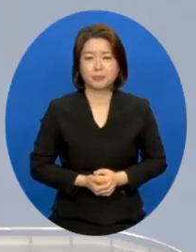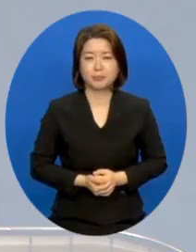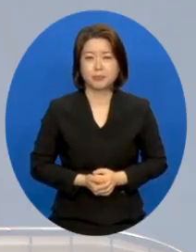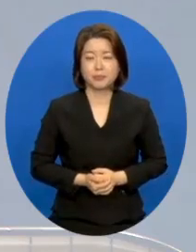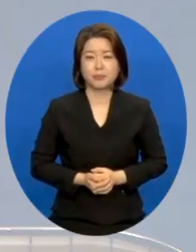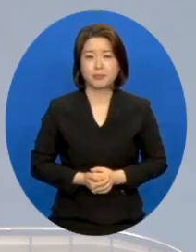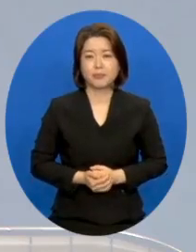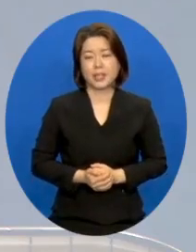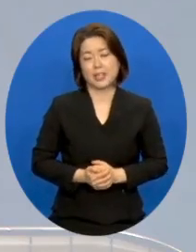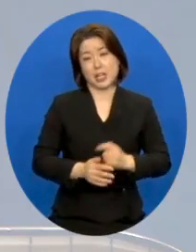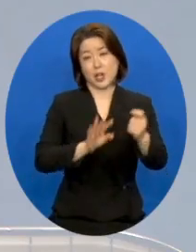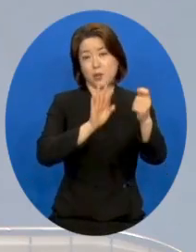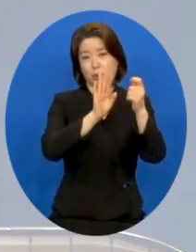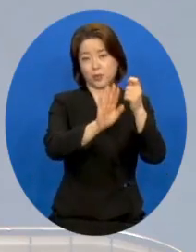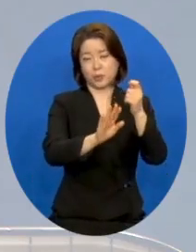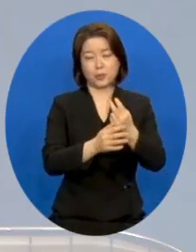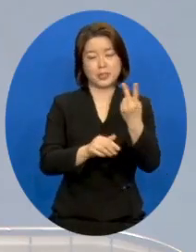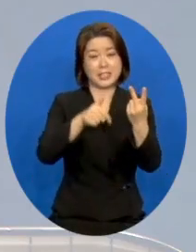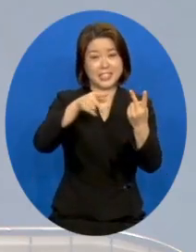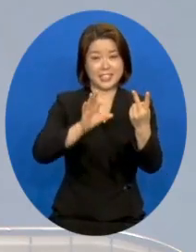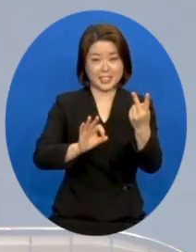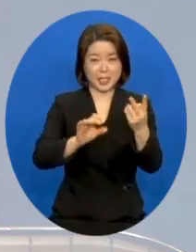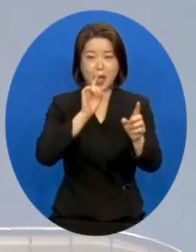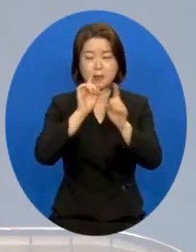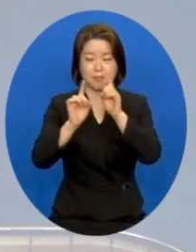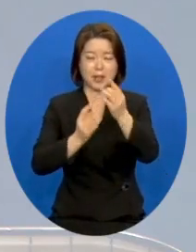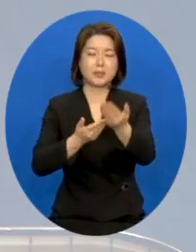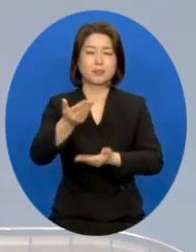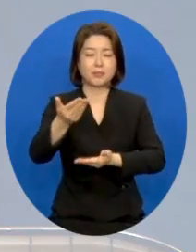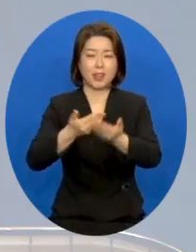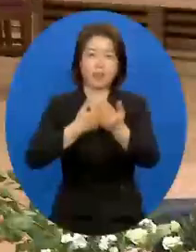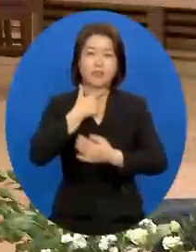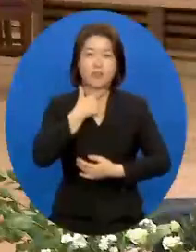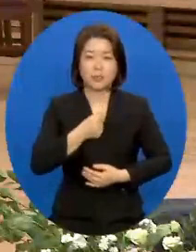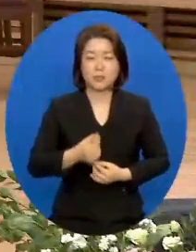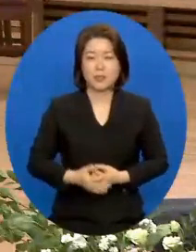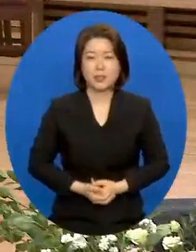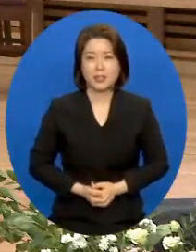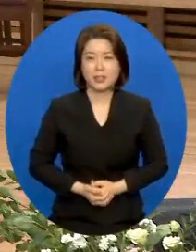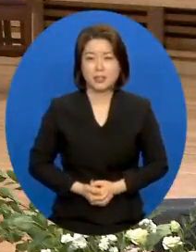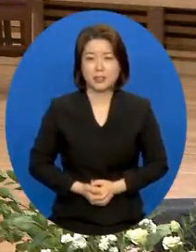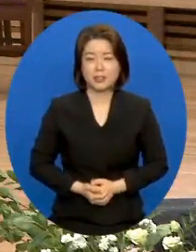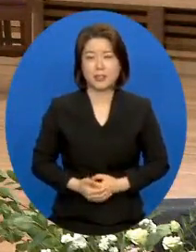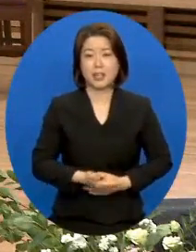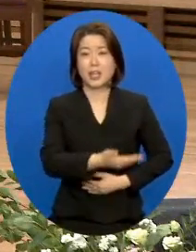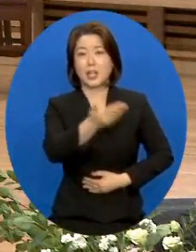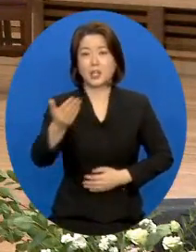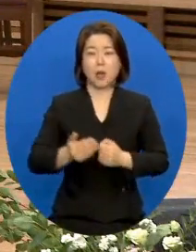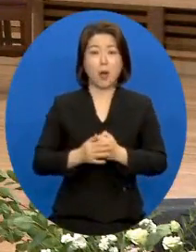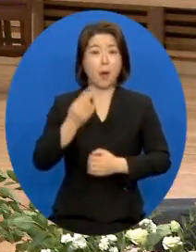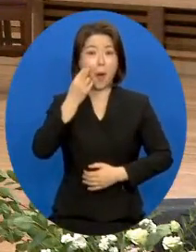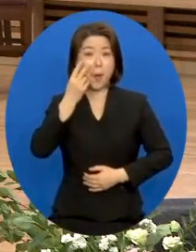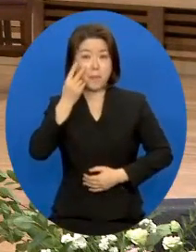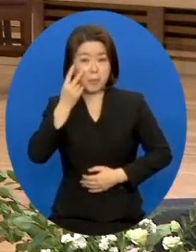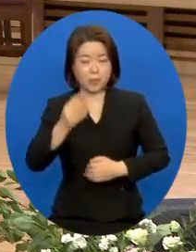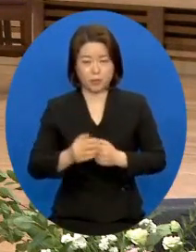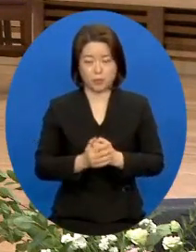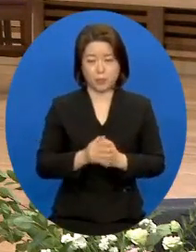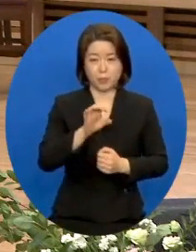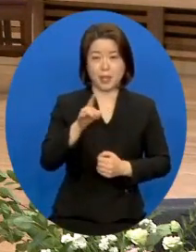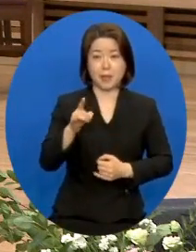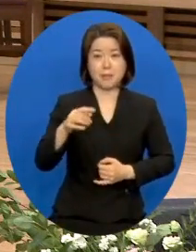r 이제는 고린도후서 2장 의 말씀을 나누려고 합니다 아 여러분 미국 아